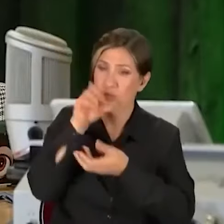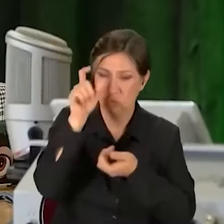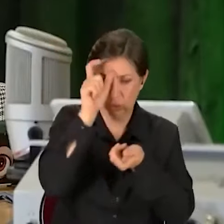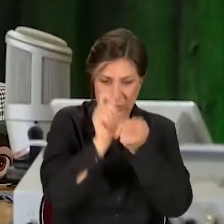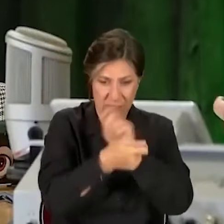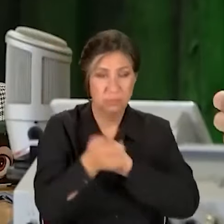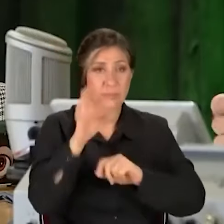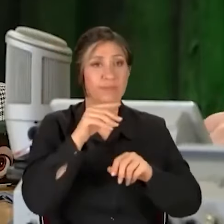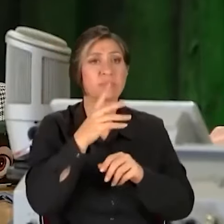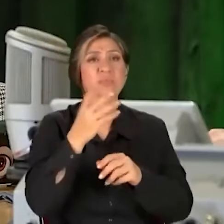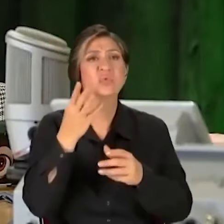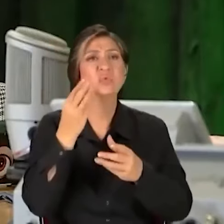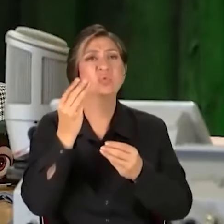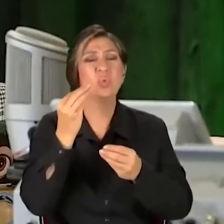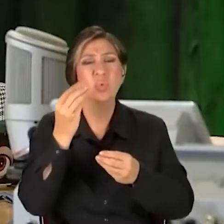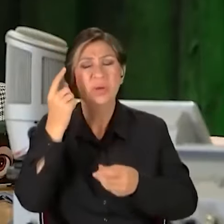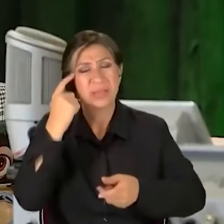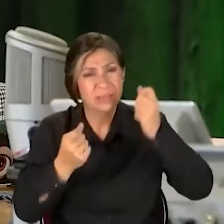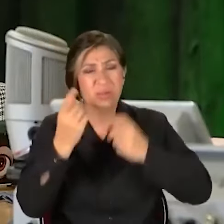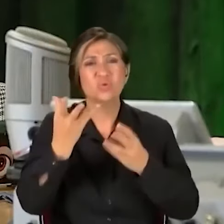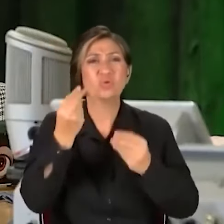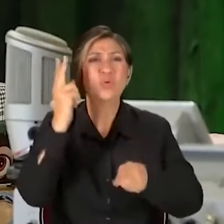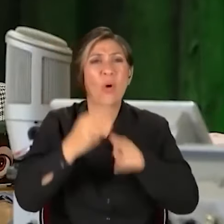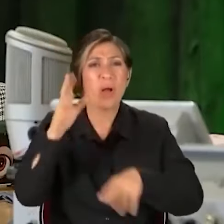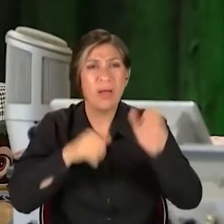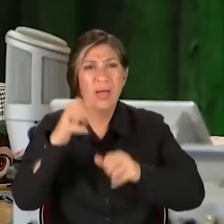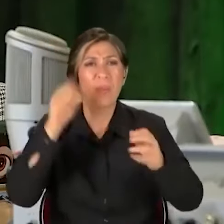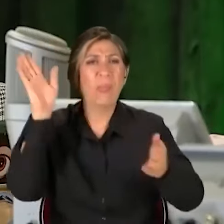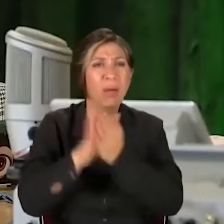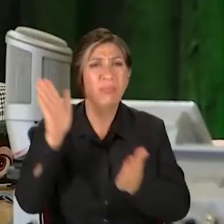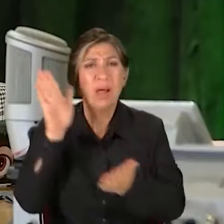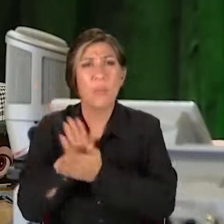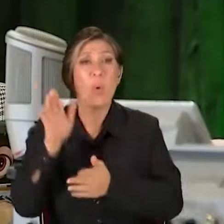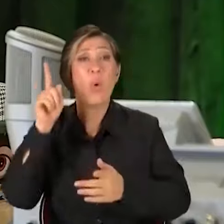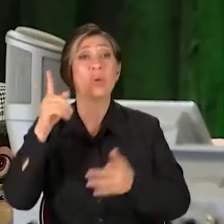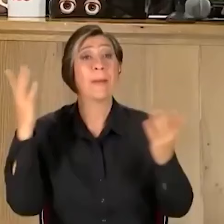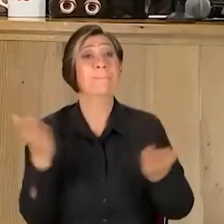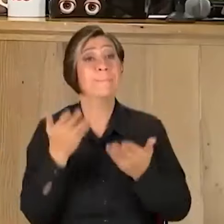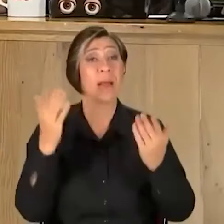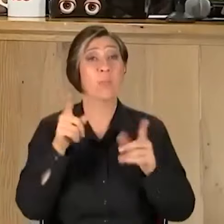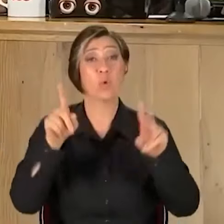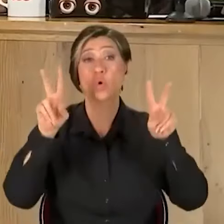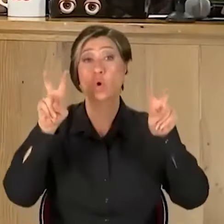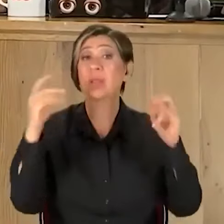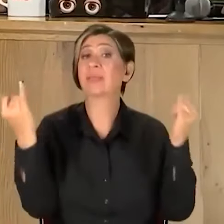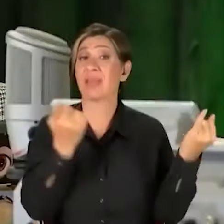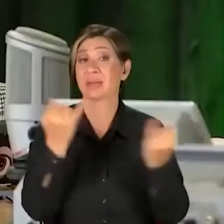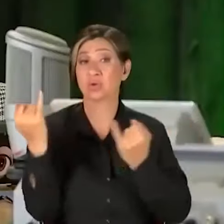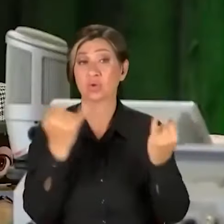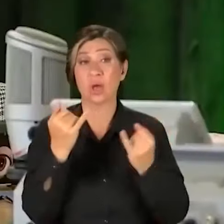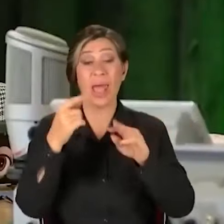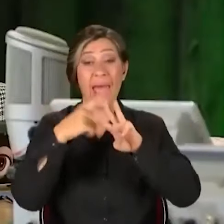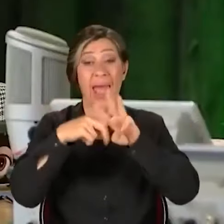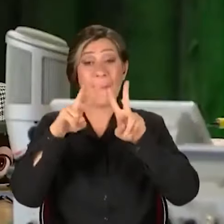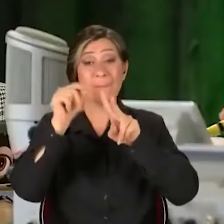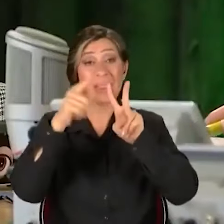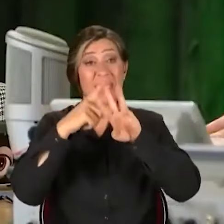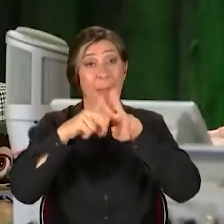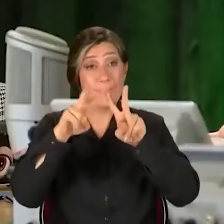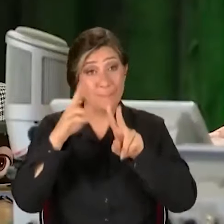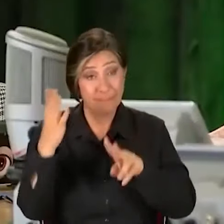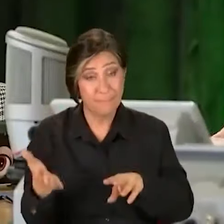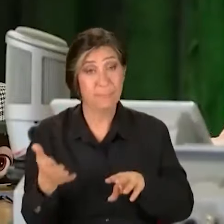çabuk yani üretilebilir, çok çabuk tüketilebilir bir boyuta getirdiler ki orada bile bu konu tartışılıyor. İşte Eminem